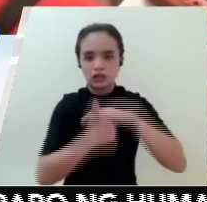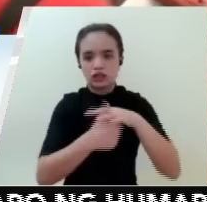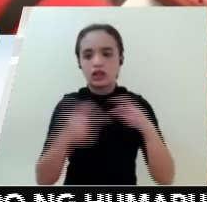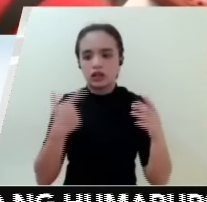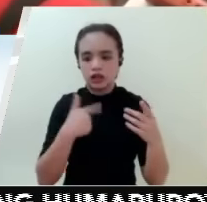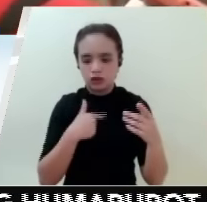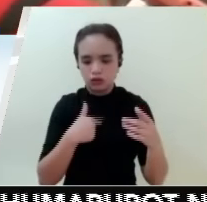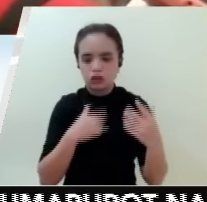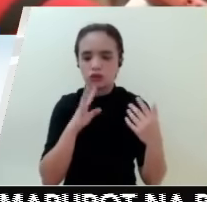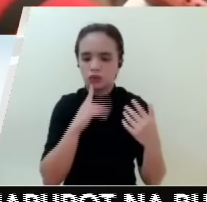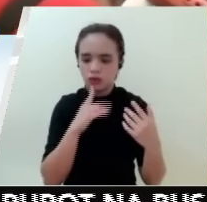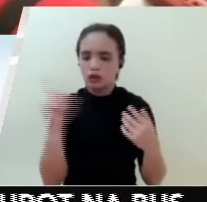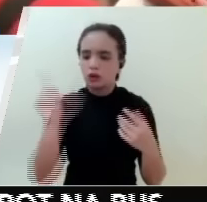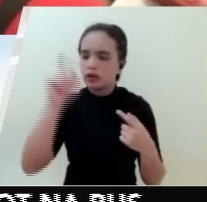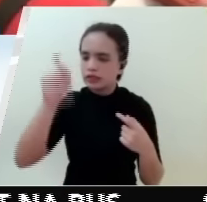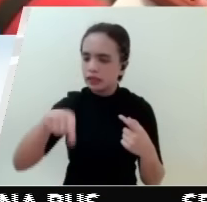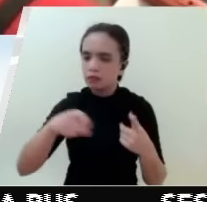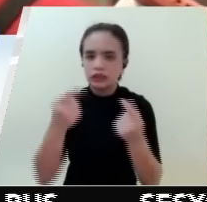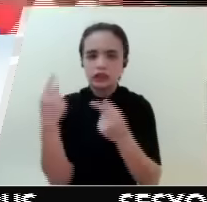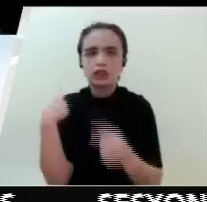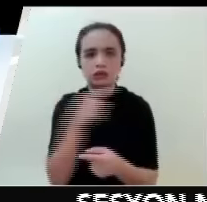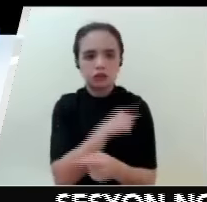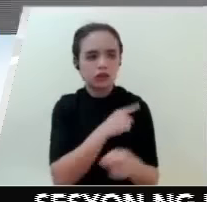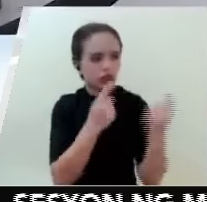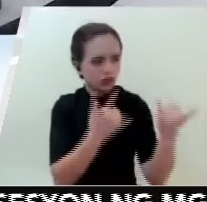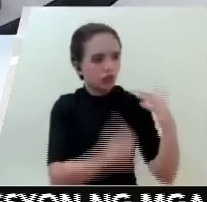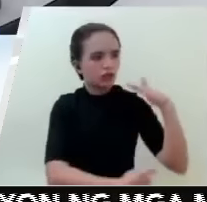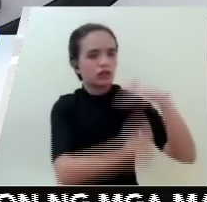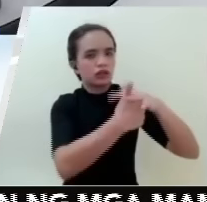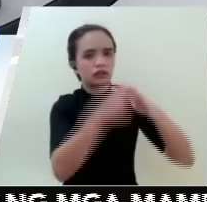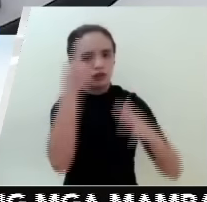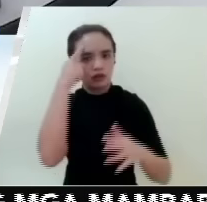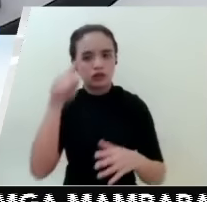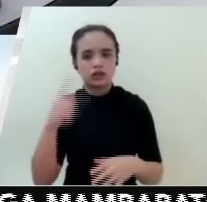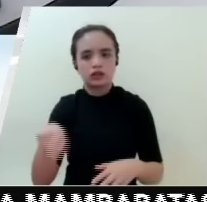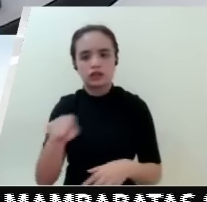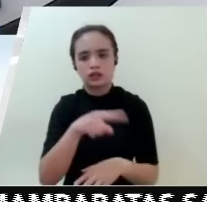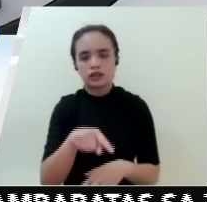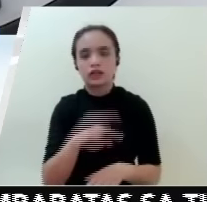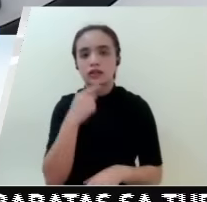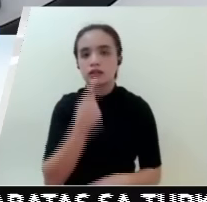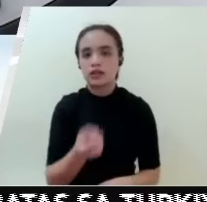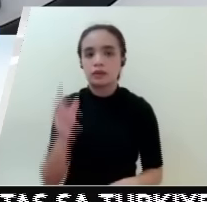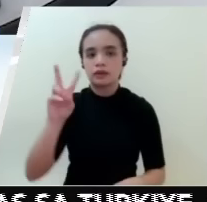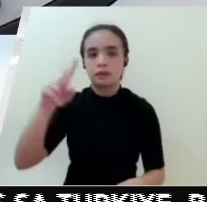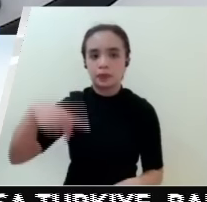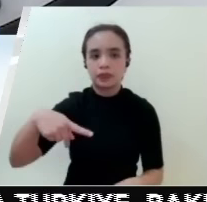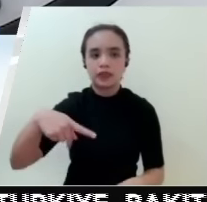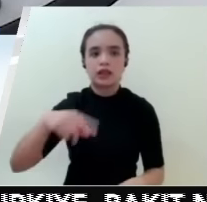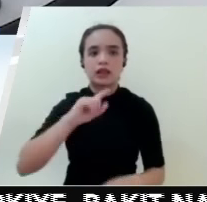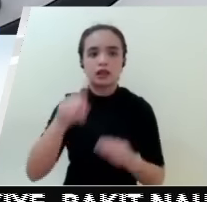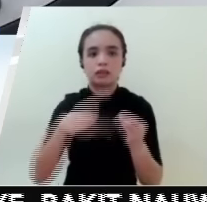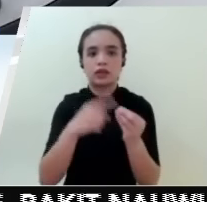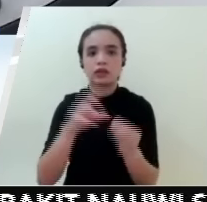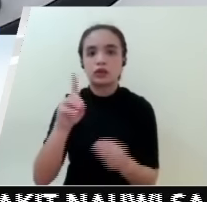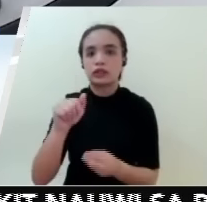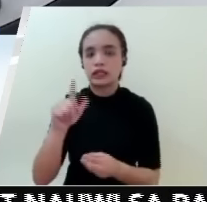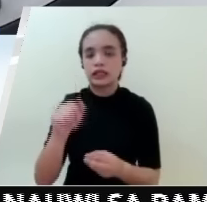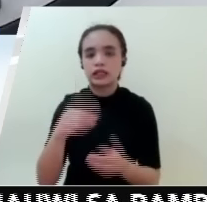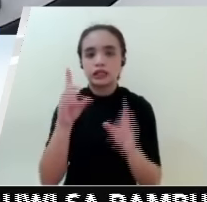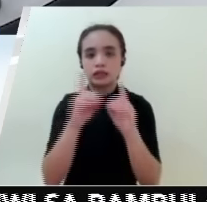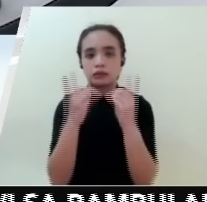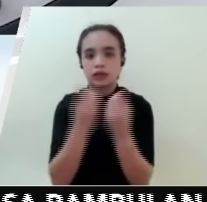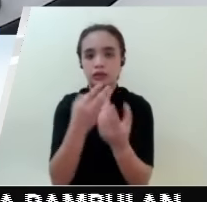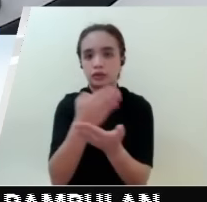dapat ginagawa natin para sa ating bayan. Sinagot din ng bise ang datos ng Department of Budget and Management na kabilang